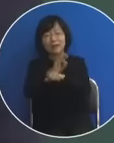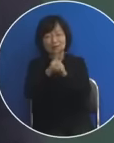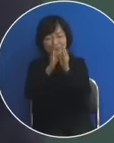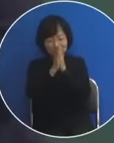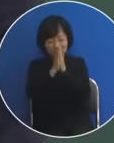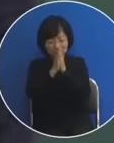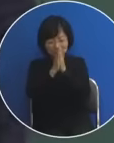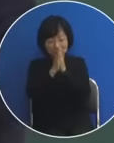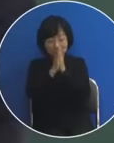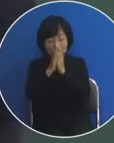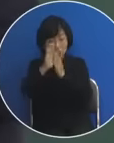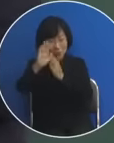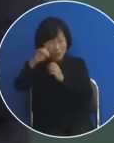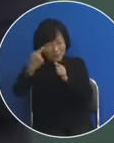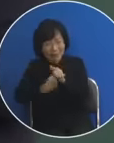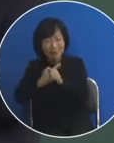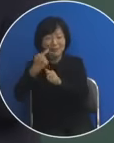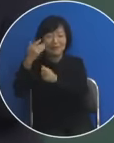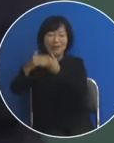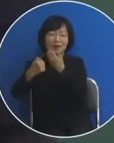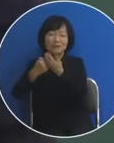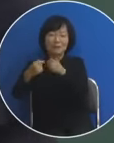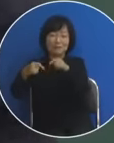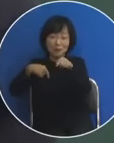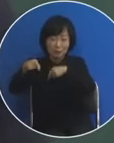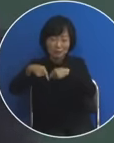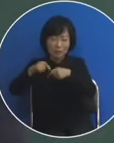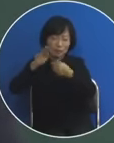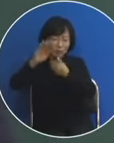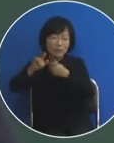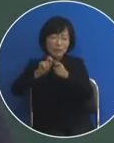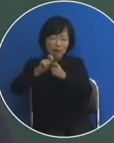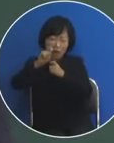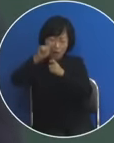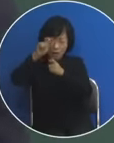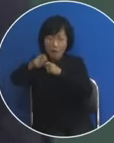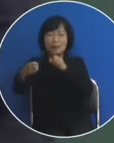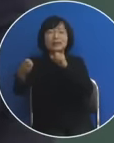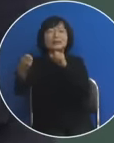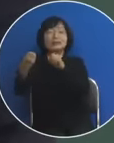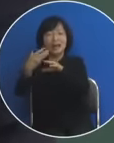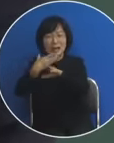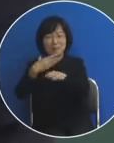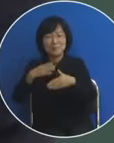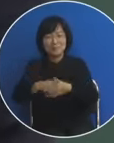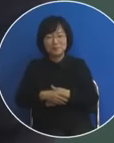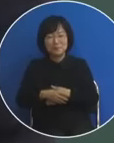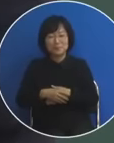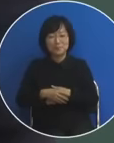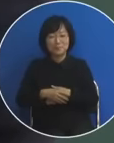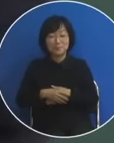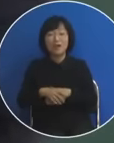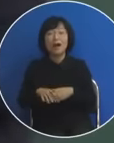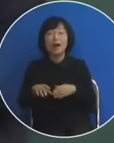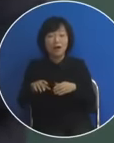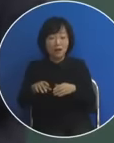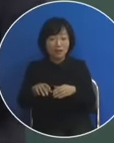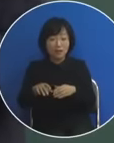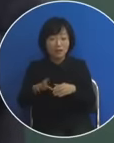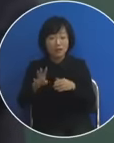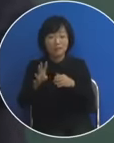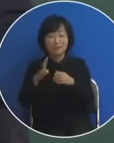25 hours. 영원히는 답이 옵니다. And the answer of eternity comes. 드디어 뭡니까? Finally, what happens?